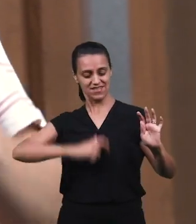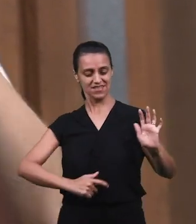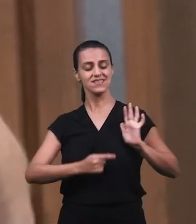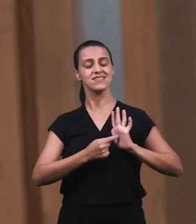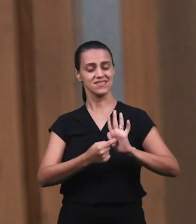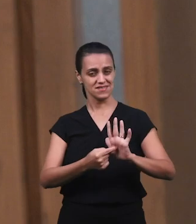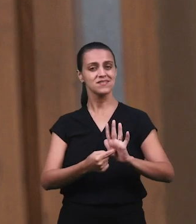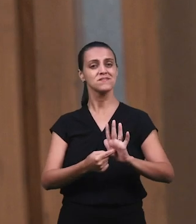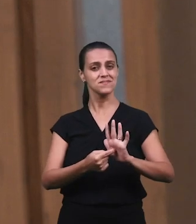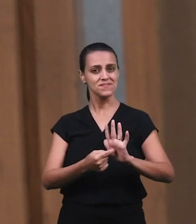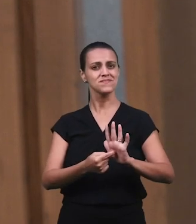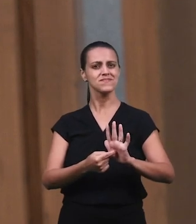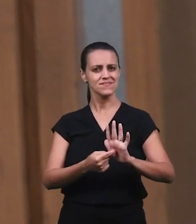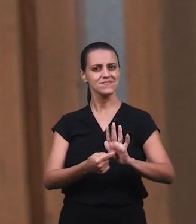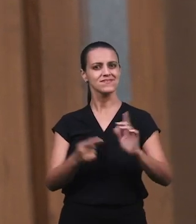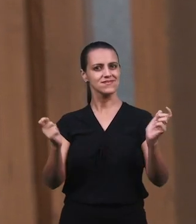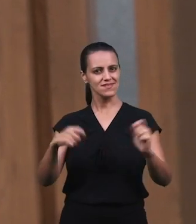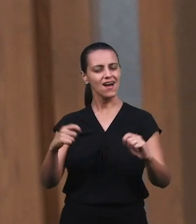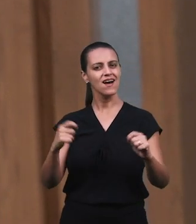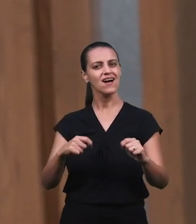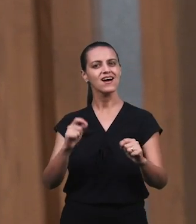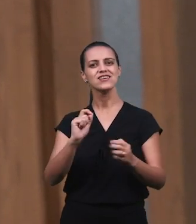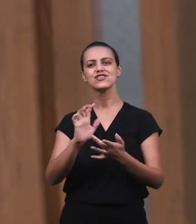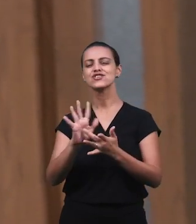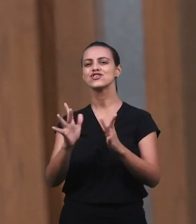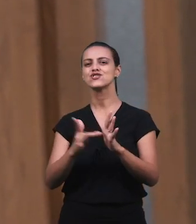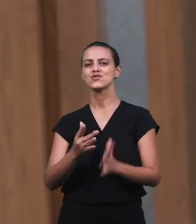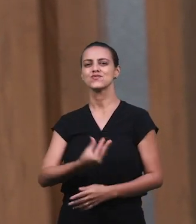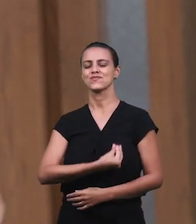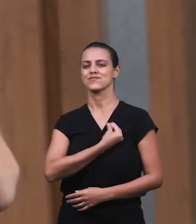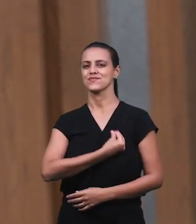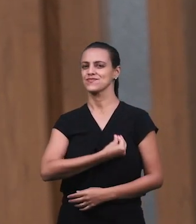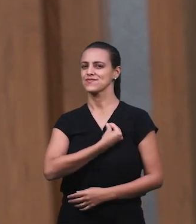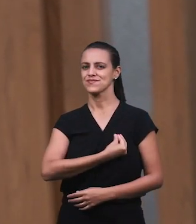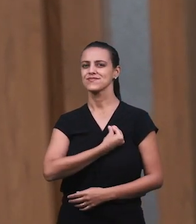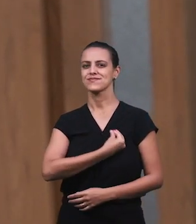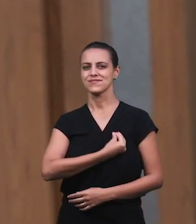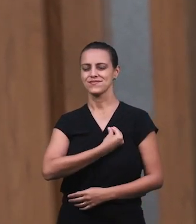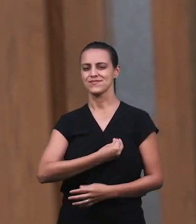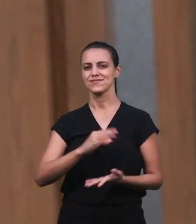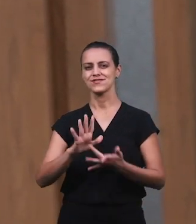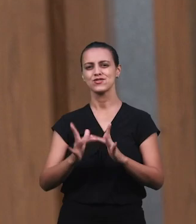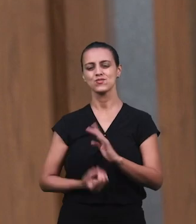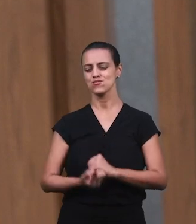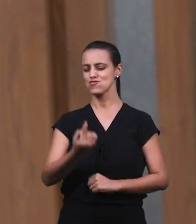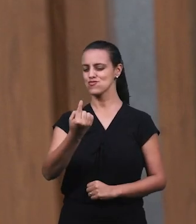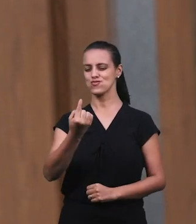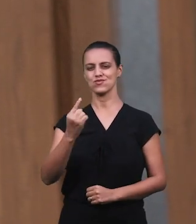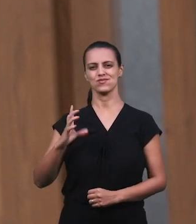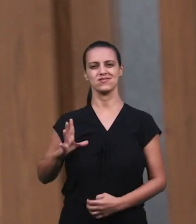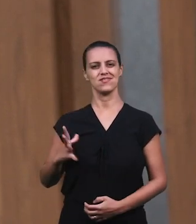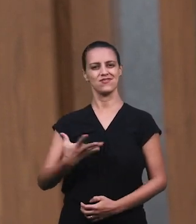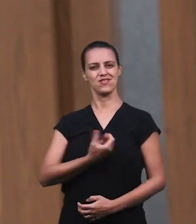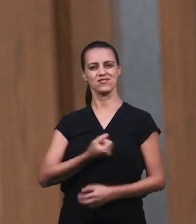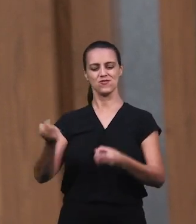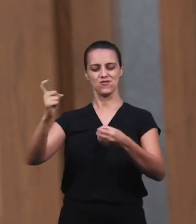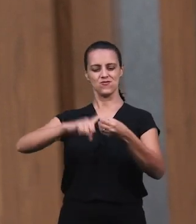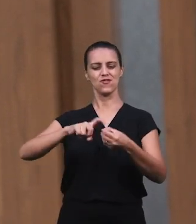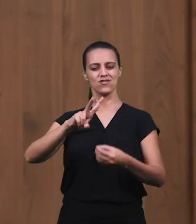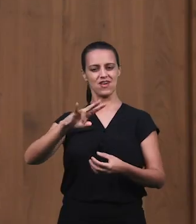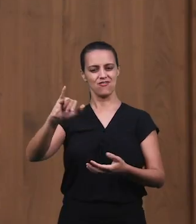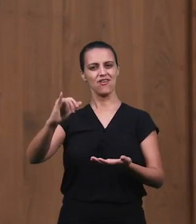notre vie pour témoigner que Jésus est vivant. Il est le seul sauveur et viendra pour nous